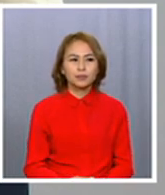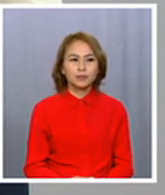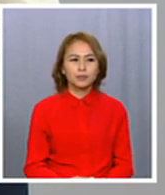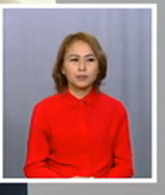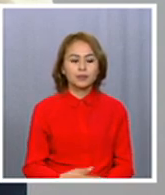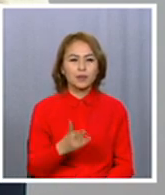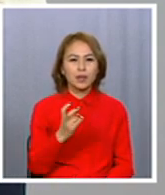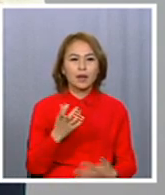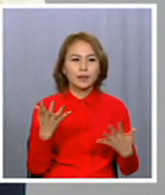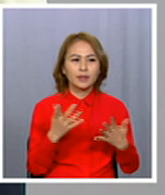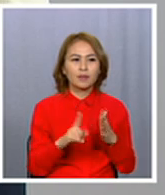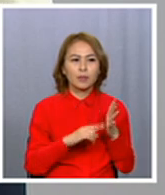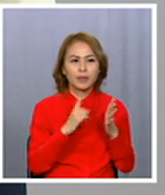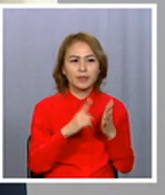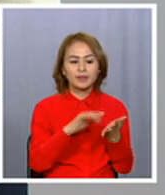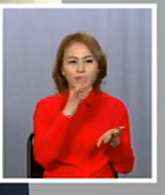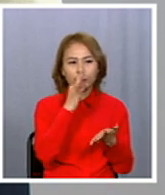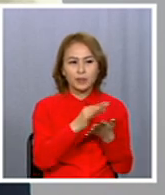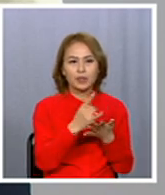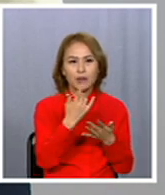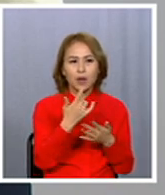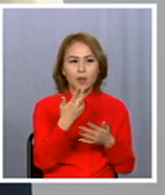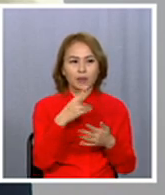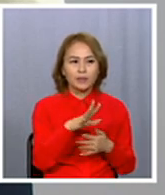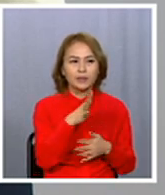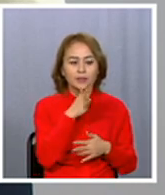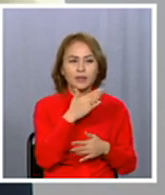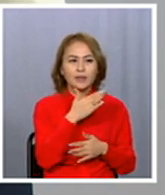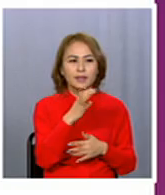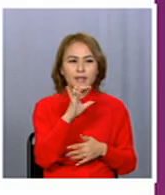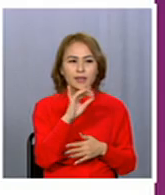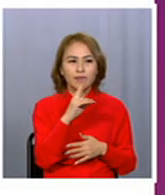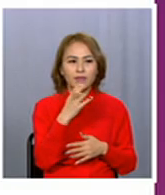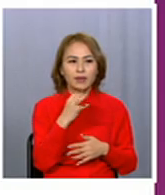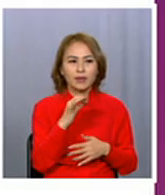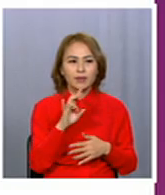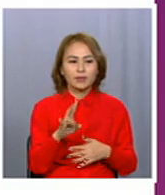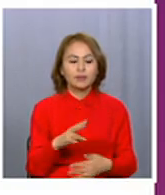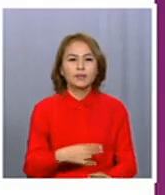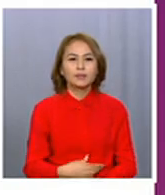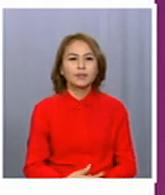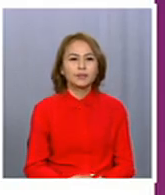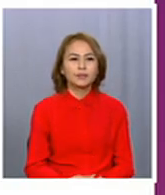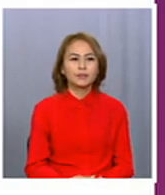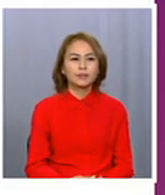На какие вопросы отвечают глаголы в данном синквейне?